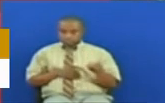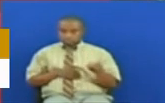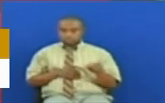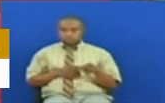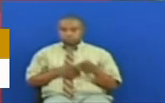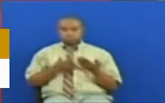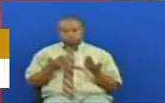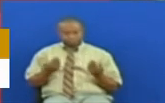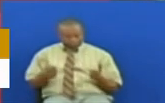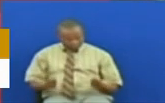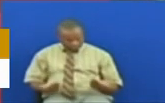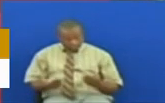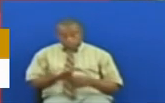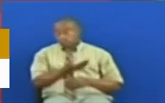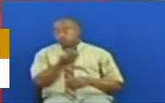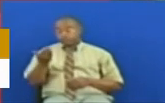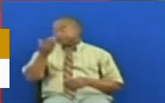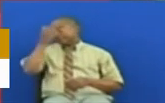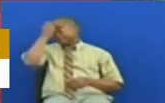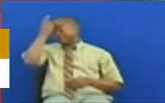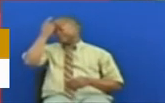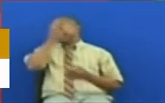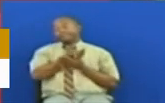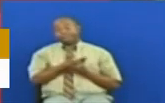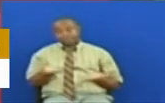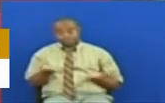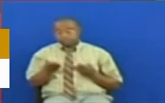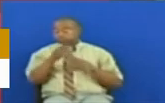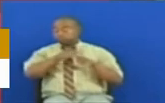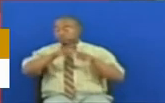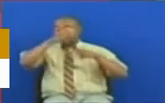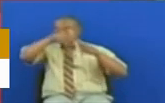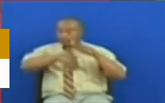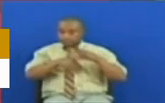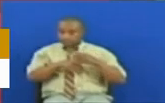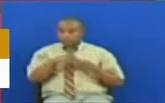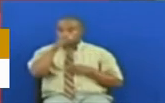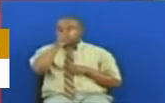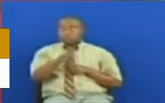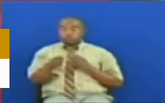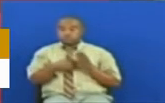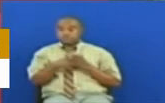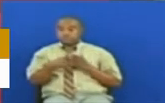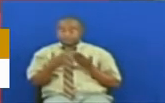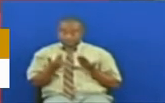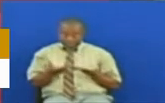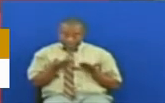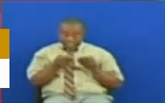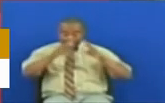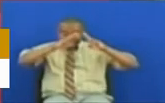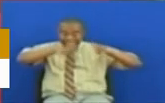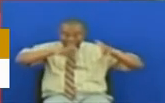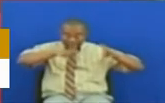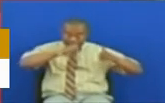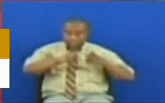hawajaelewa, yameelezwa kwa undani zaidi. Kuna mtu anaitwa inspector lakini kuna observer.